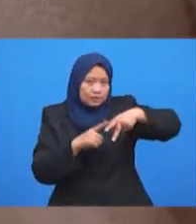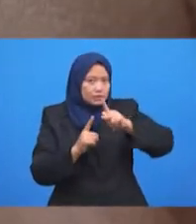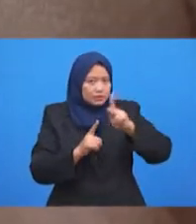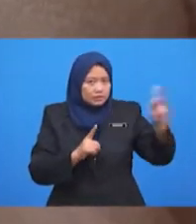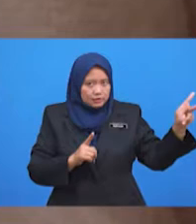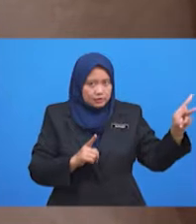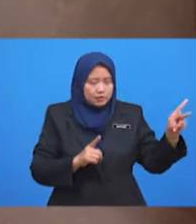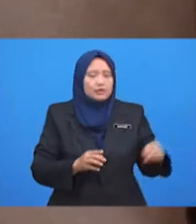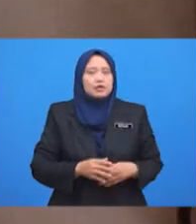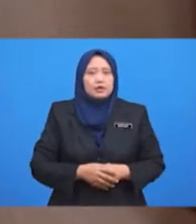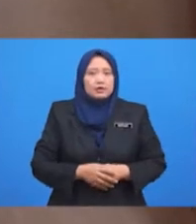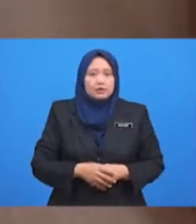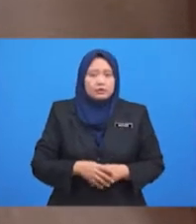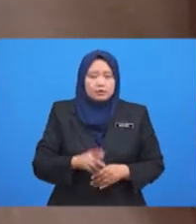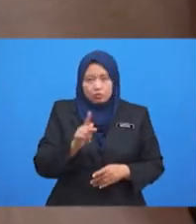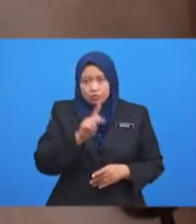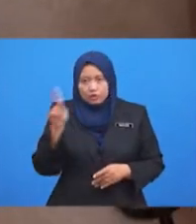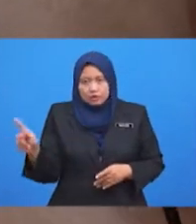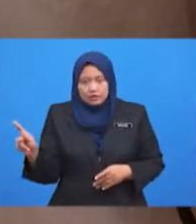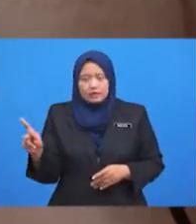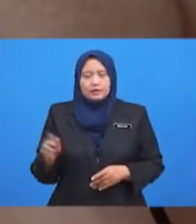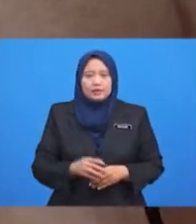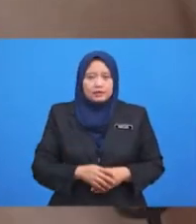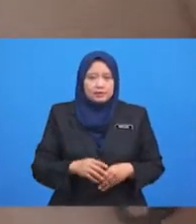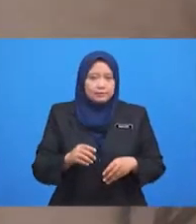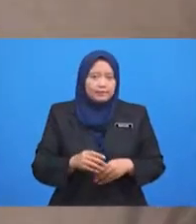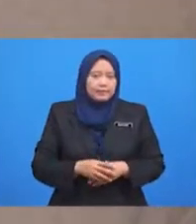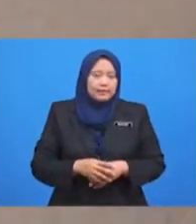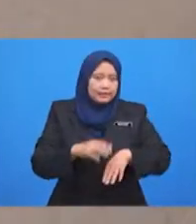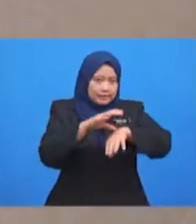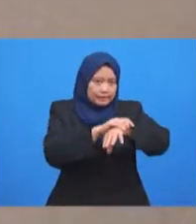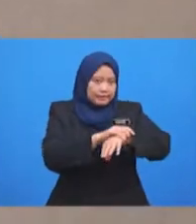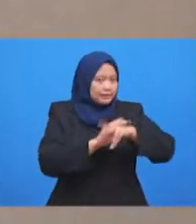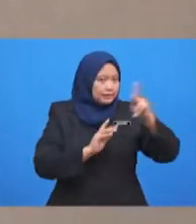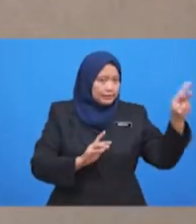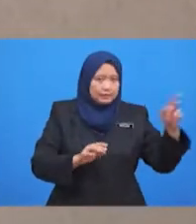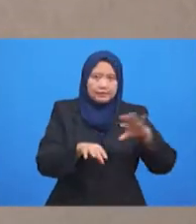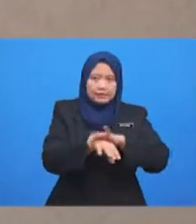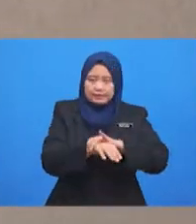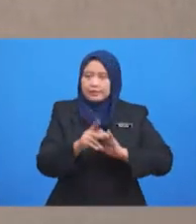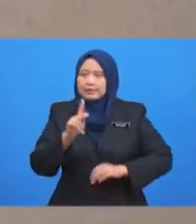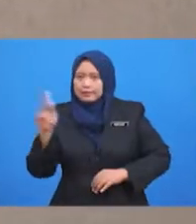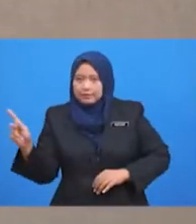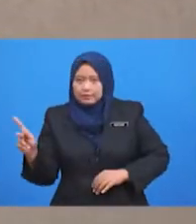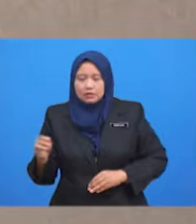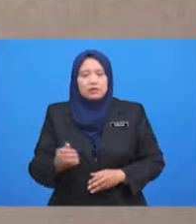kanan paha hadapan, lengan kiri dan kanan, akhir sekali di bahagian perut.